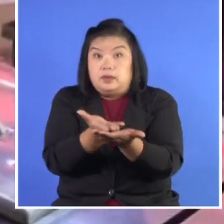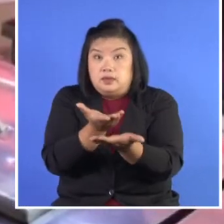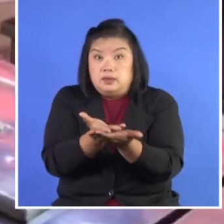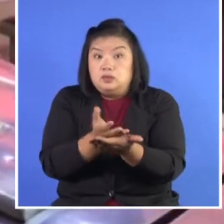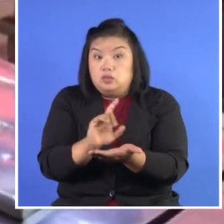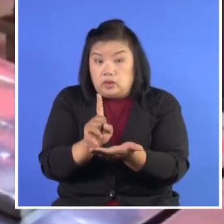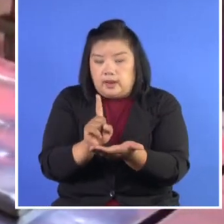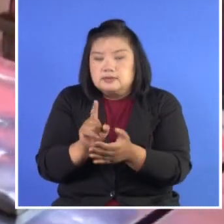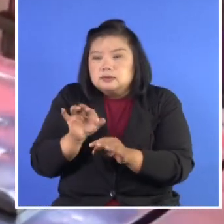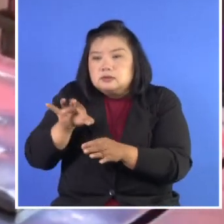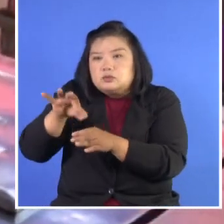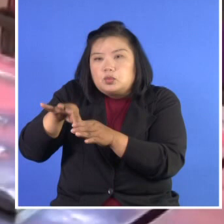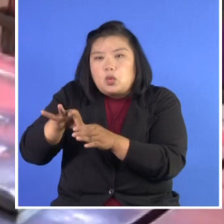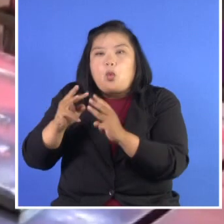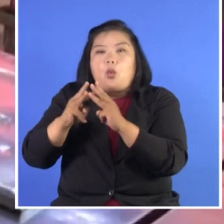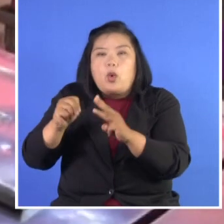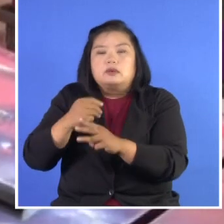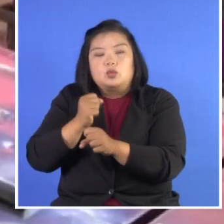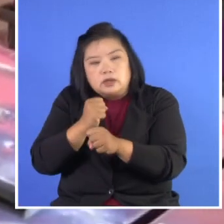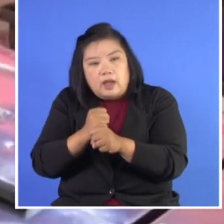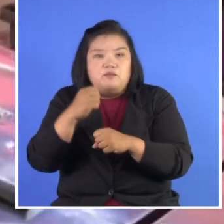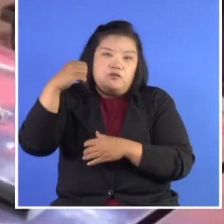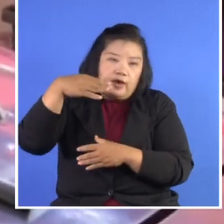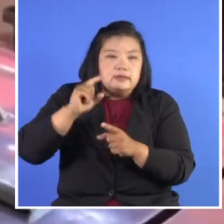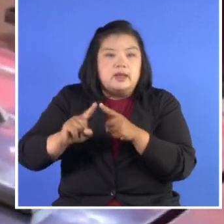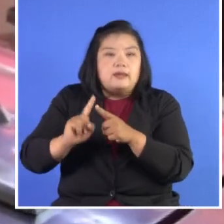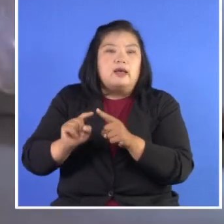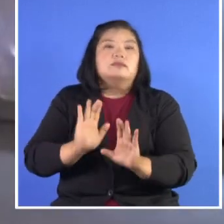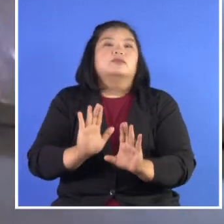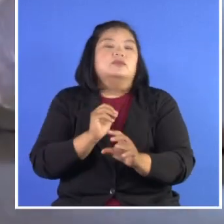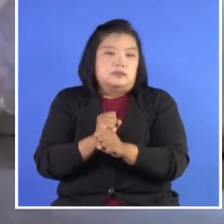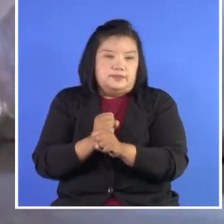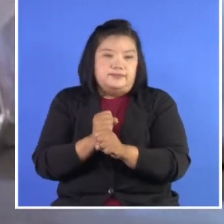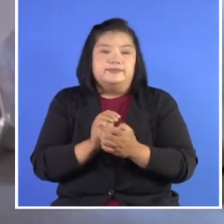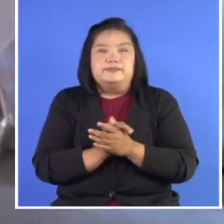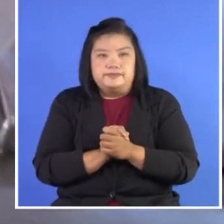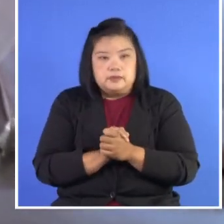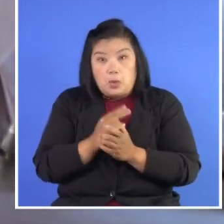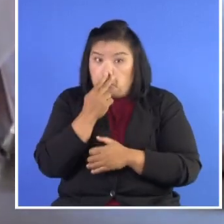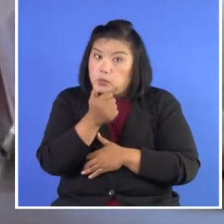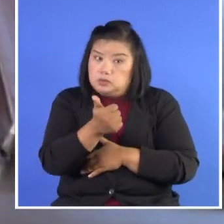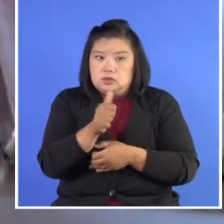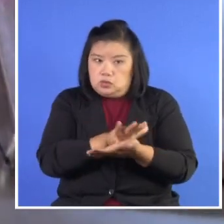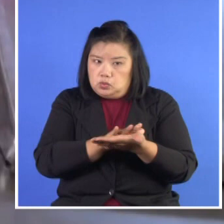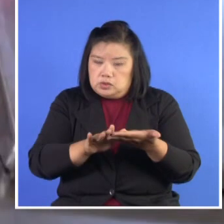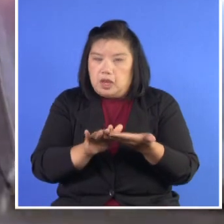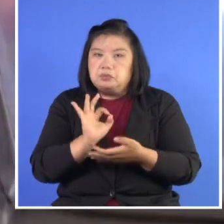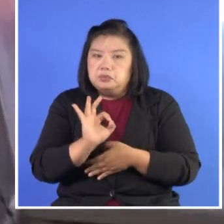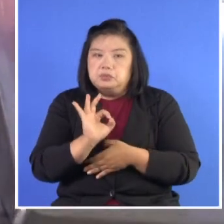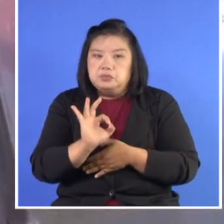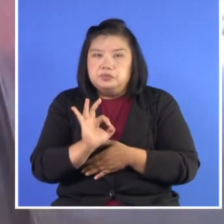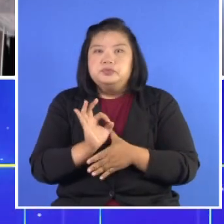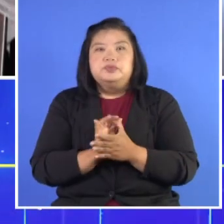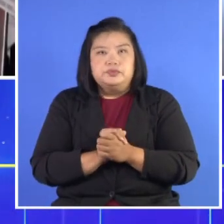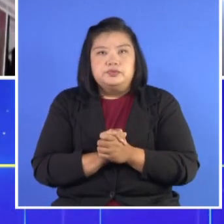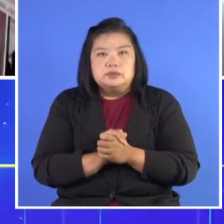สู่กองกลางวัดมาทำนุบำรุงปฏิสังขรณ์ภายในวัดโพรงมาเดือต่อไปน่าสนใจ นะ ใช่ค่ะข